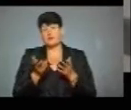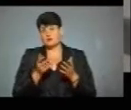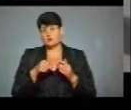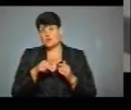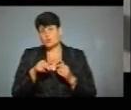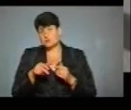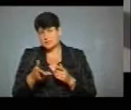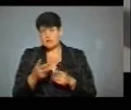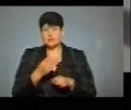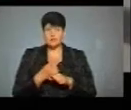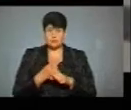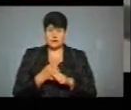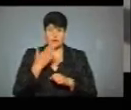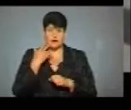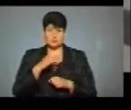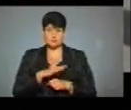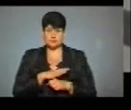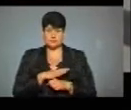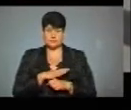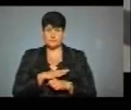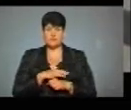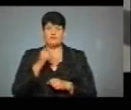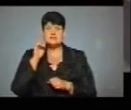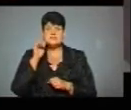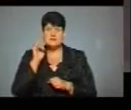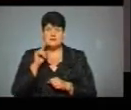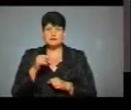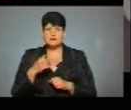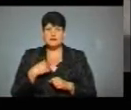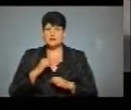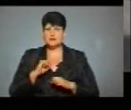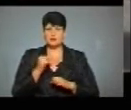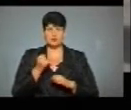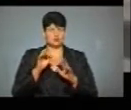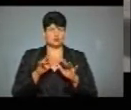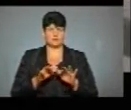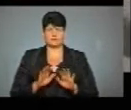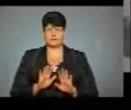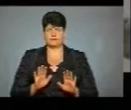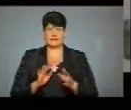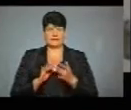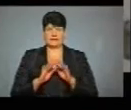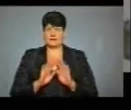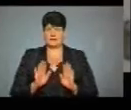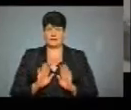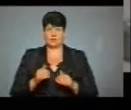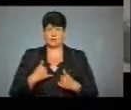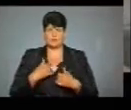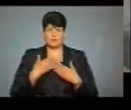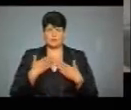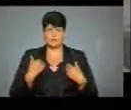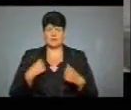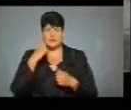ходила, і зробила, легше було. Ой, ви знаєте, я з ним не дружу, з інтернетом, в мене немає, я